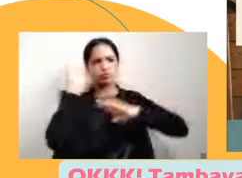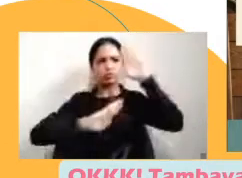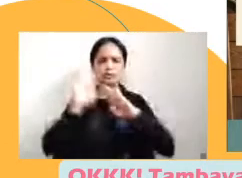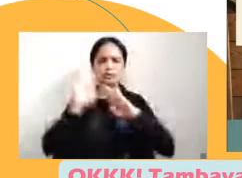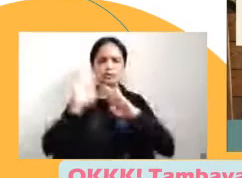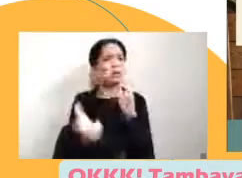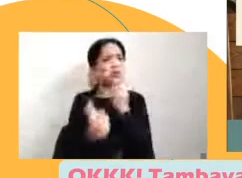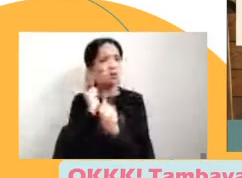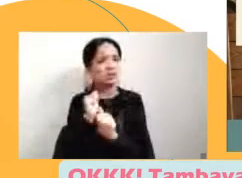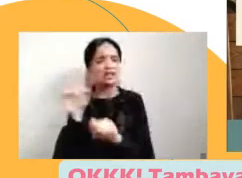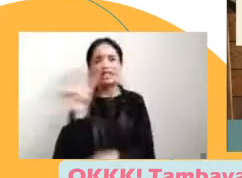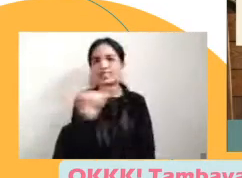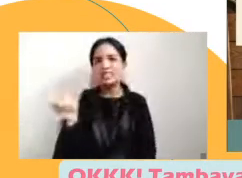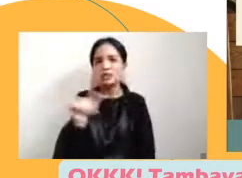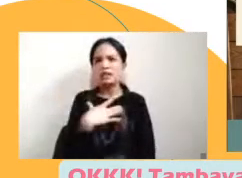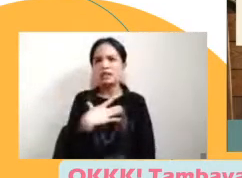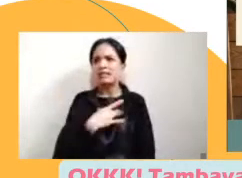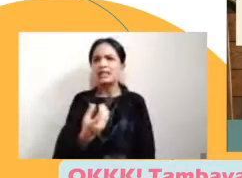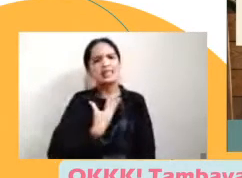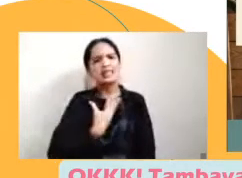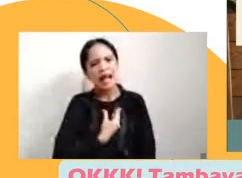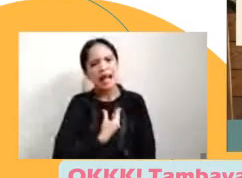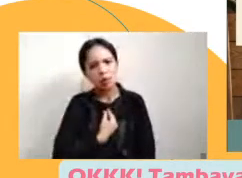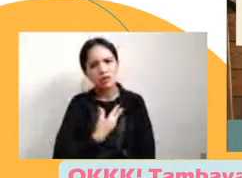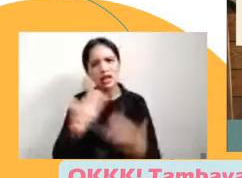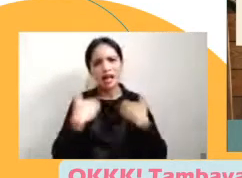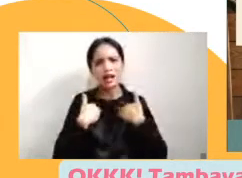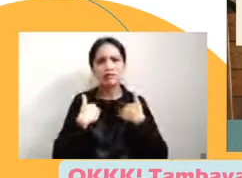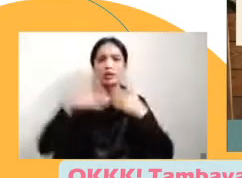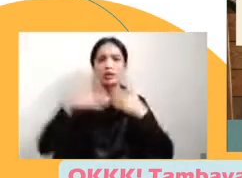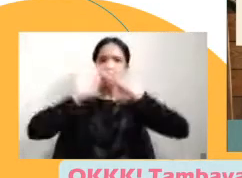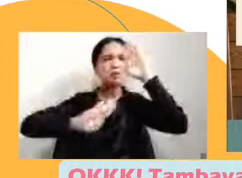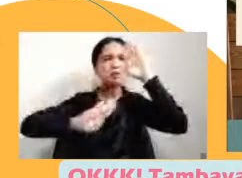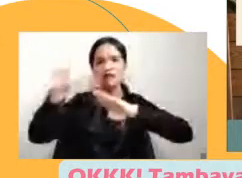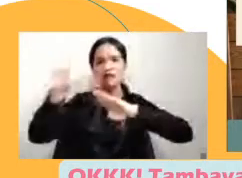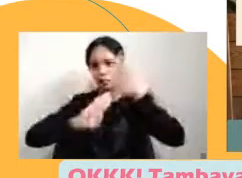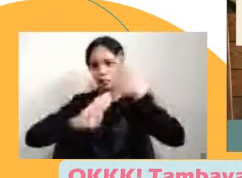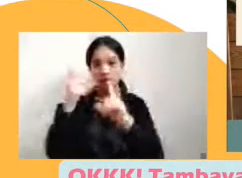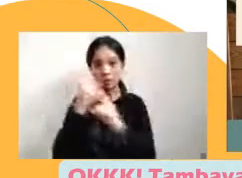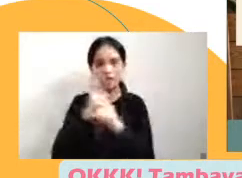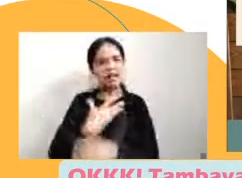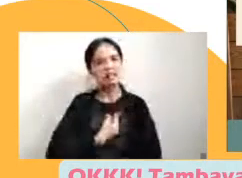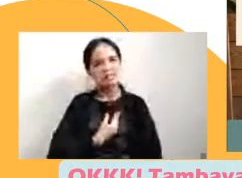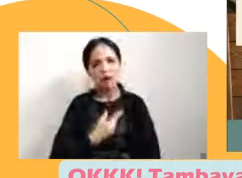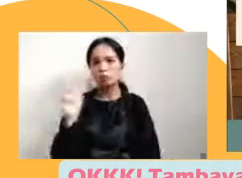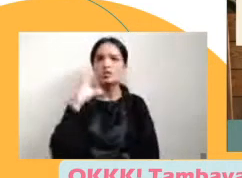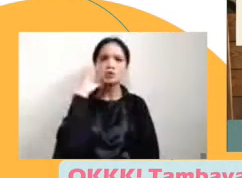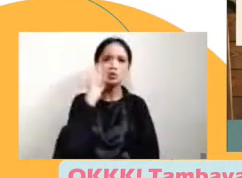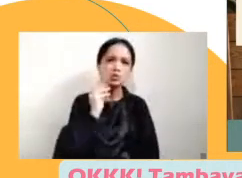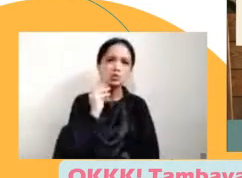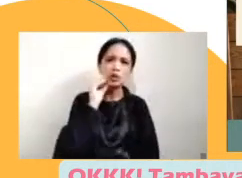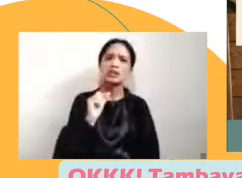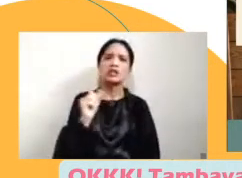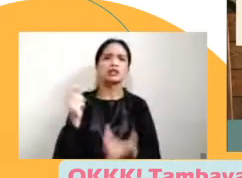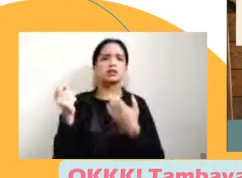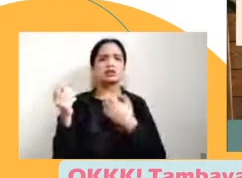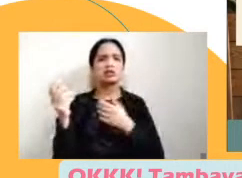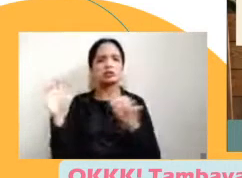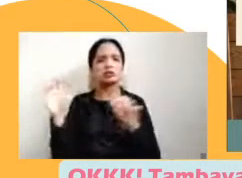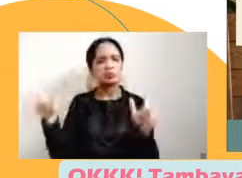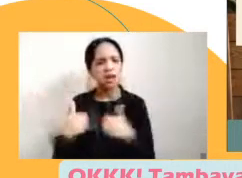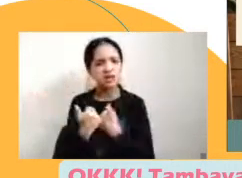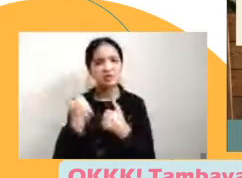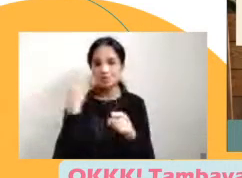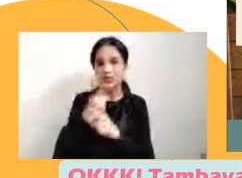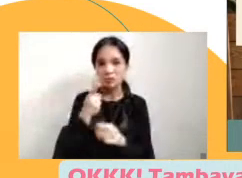atin parang natatakot na tayong magkaroon ng problema, no? Natatakot tayong harapin yung mga pagsubok natin, no?